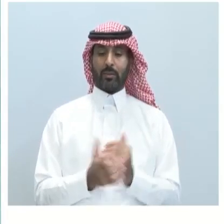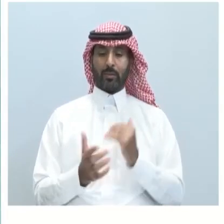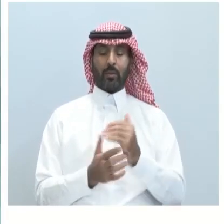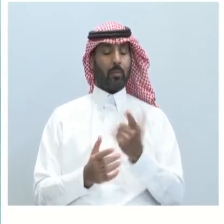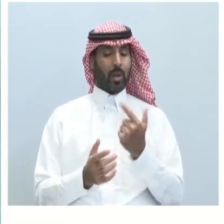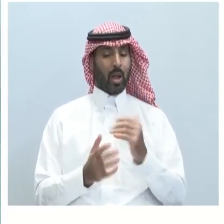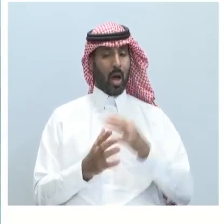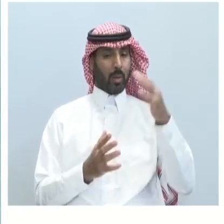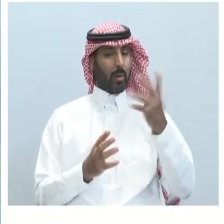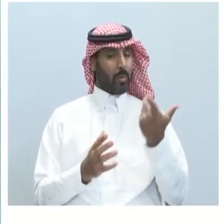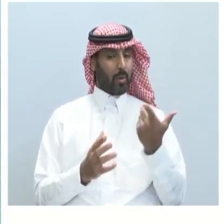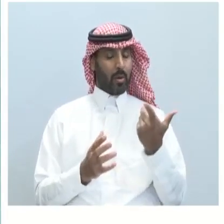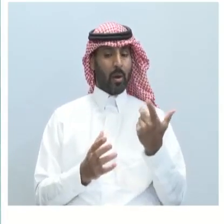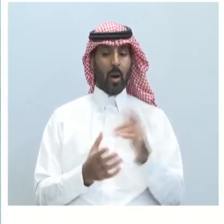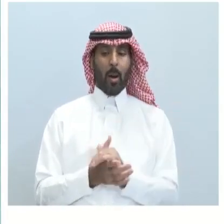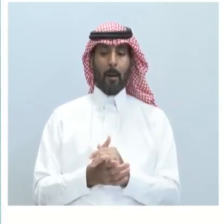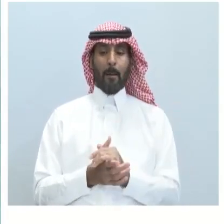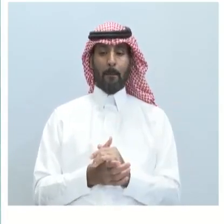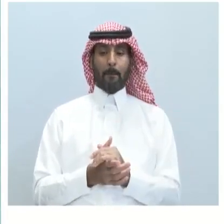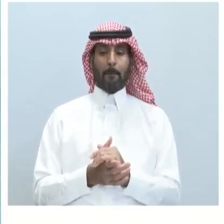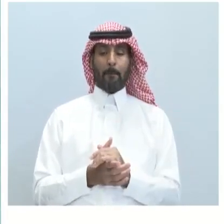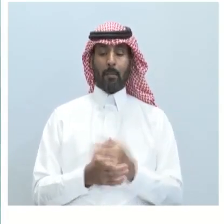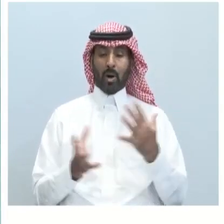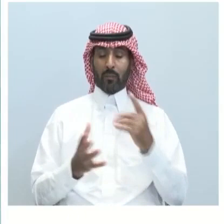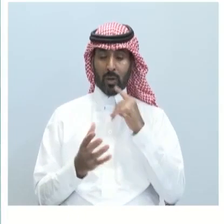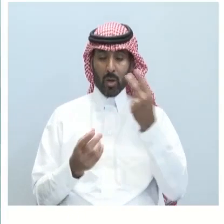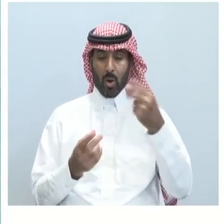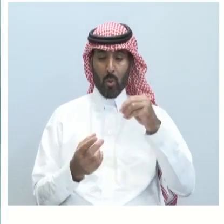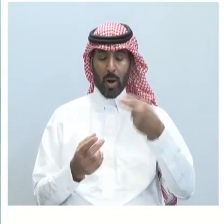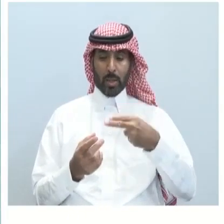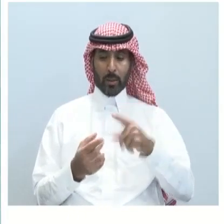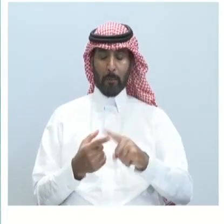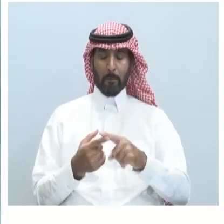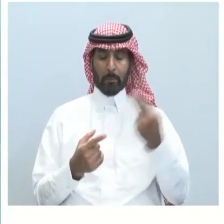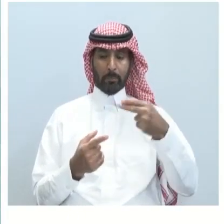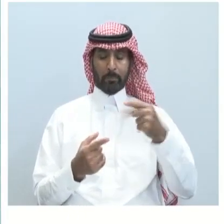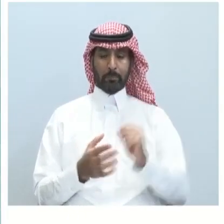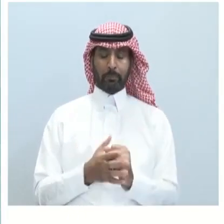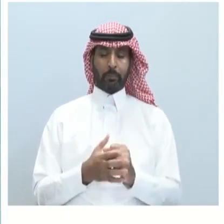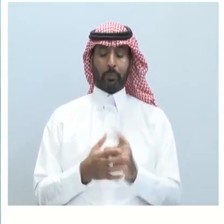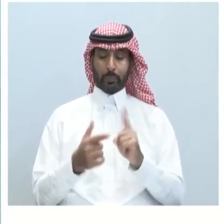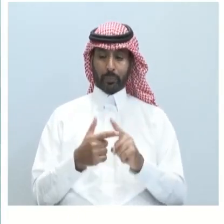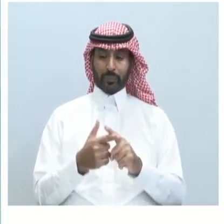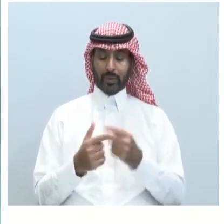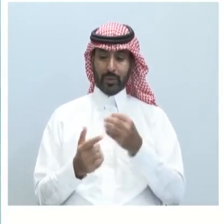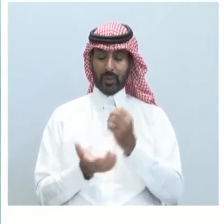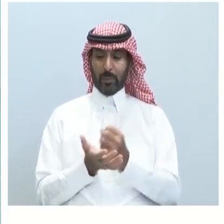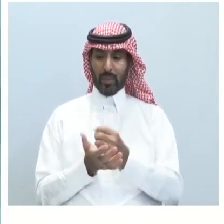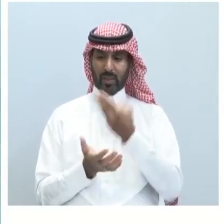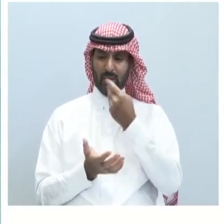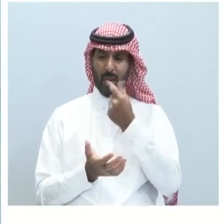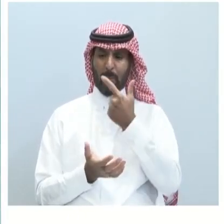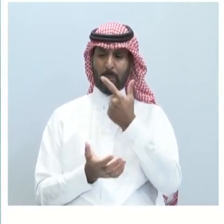اذا من الاكبر هنا هو عباره هو الاكبر في الاو اتش او الاتش يحتمل ايش يحتمل سواء كان حمض او قاعده